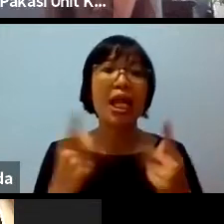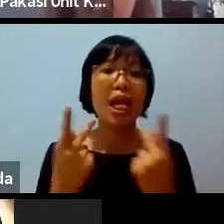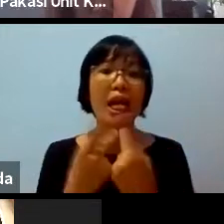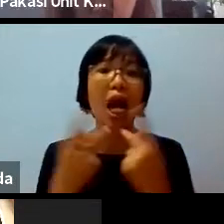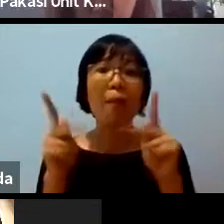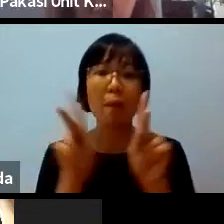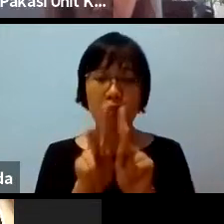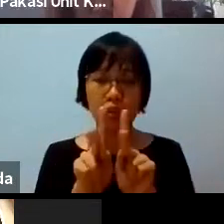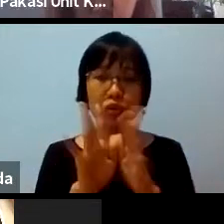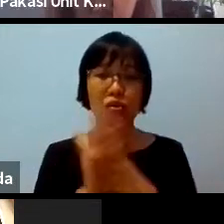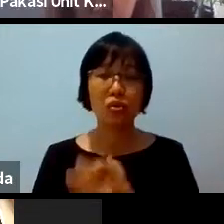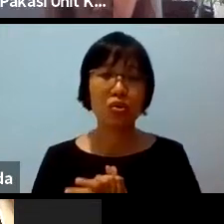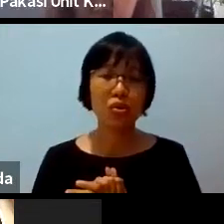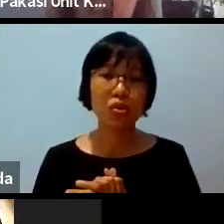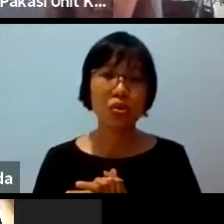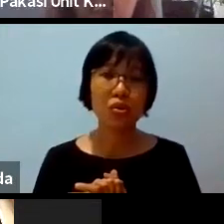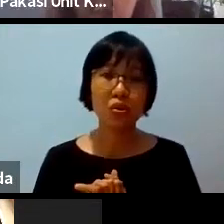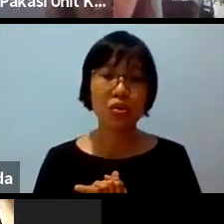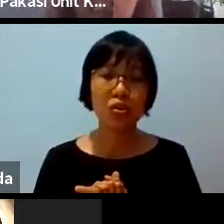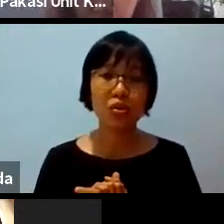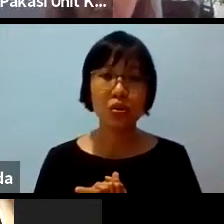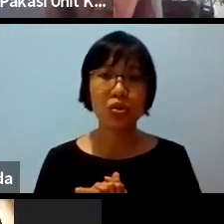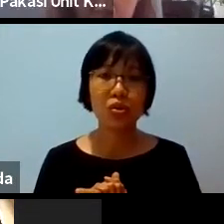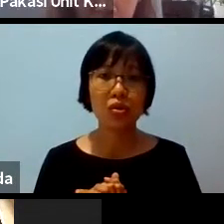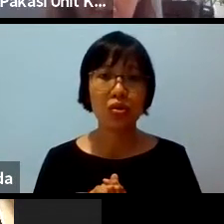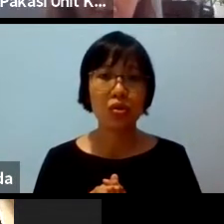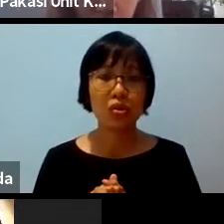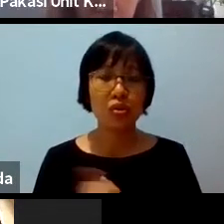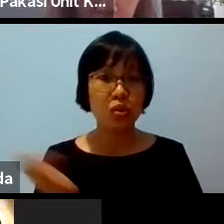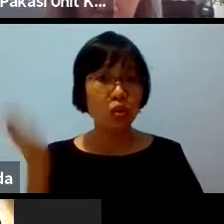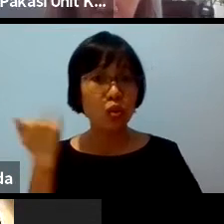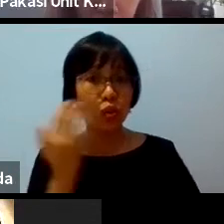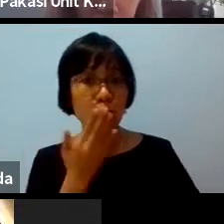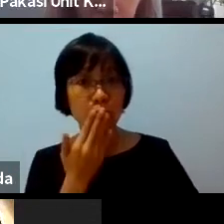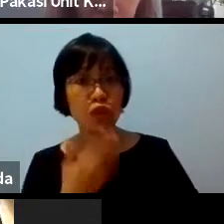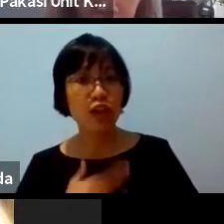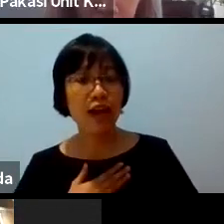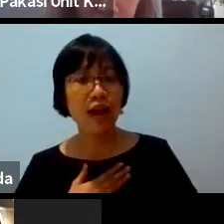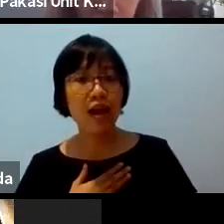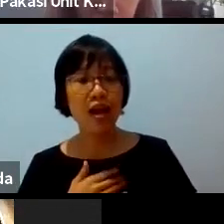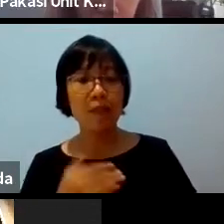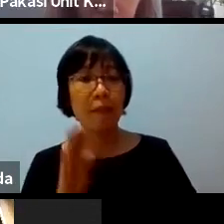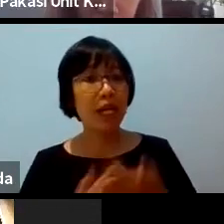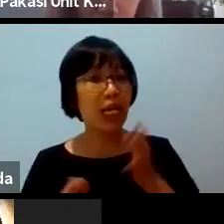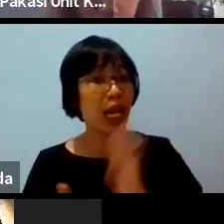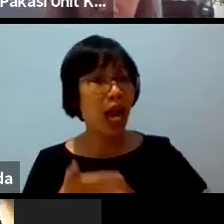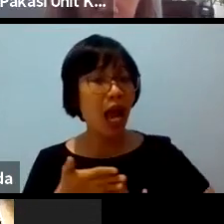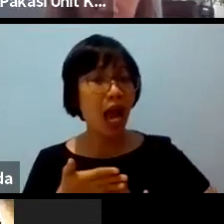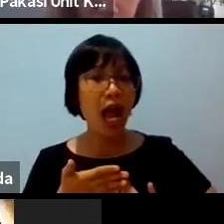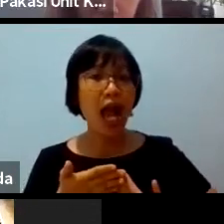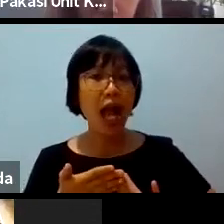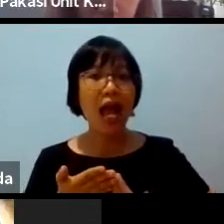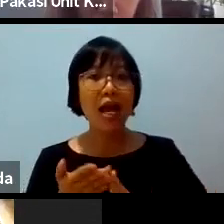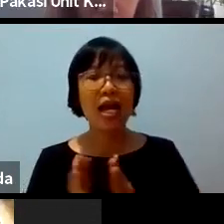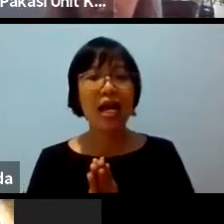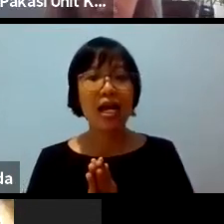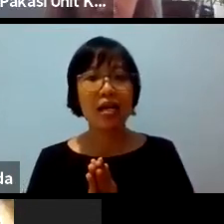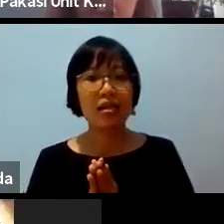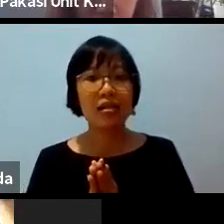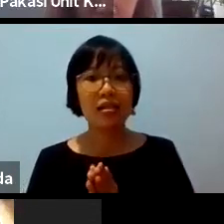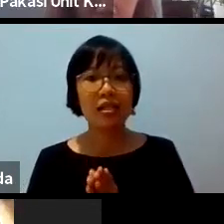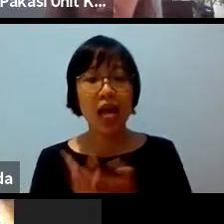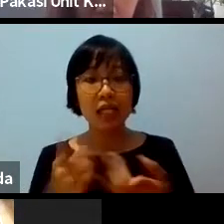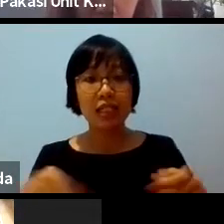teman-teman yang tadinya yang di kampus juga dulu punya background aktivis pada umumnya gitu. Jadi sebenarnya tidak ada sesuatu yang sangat